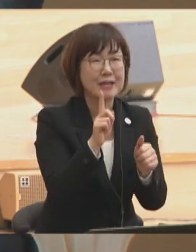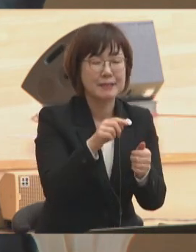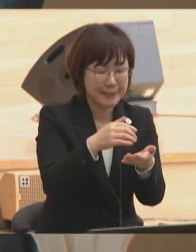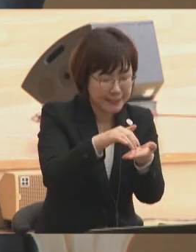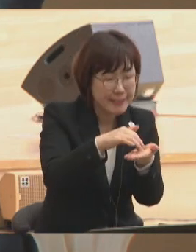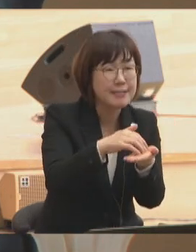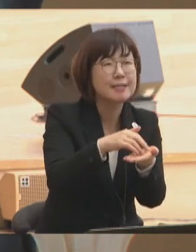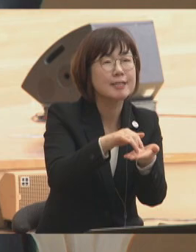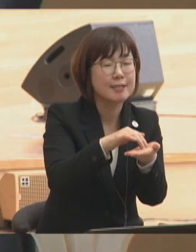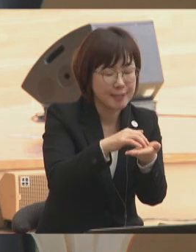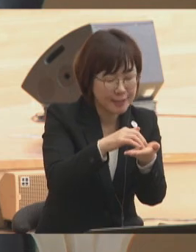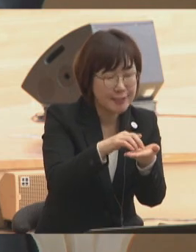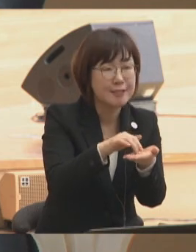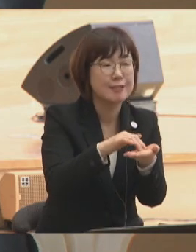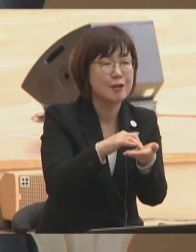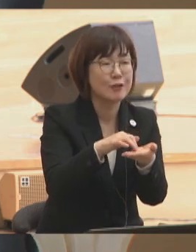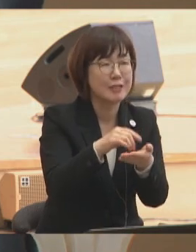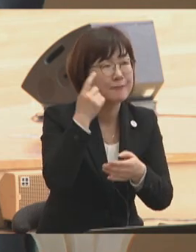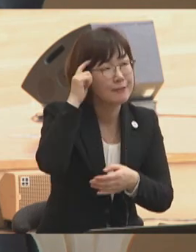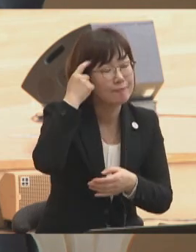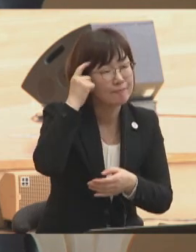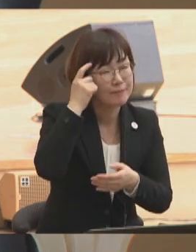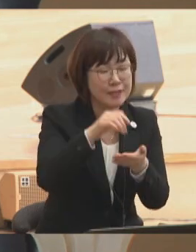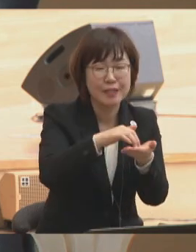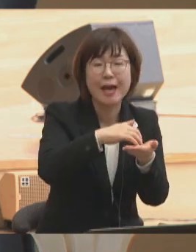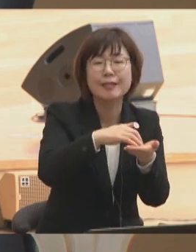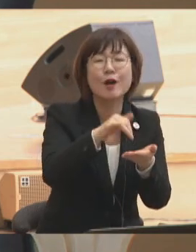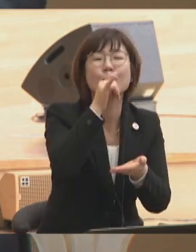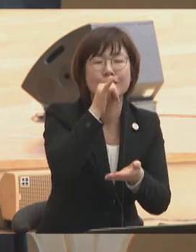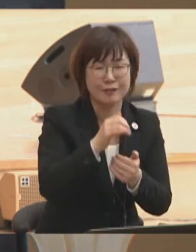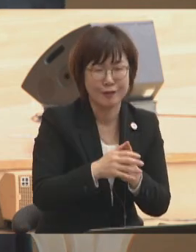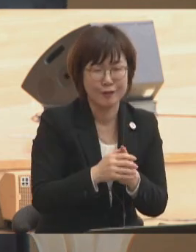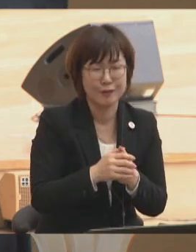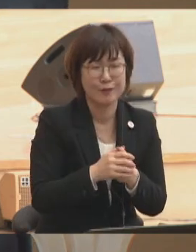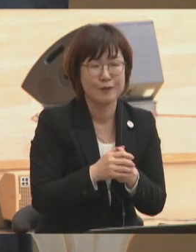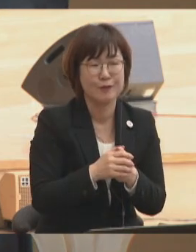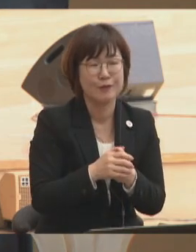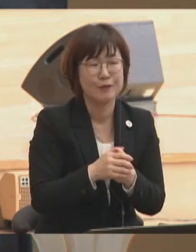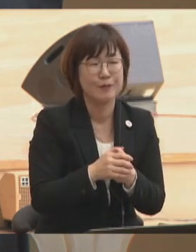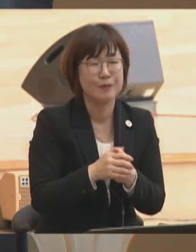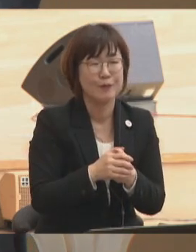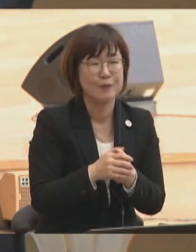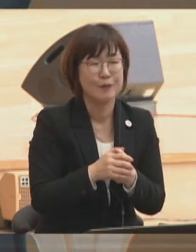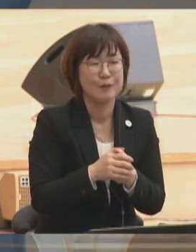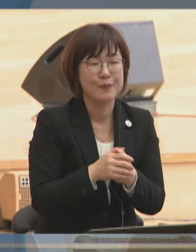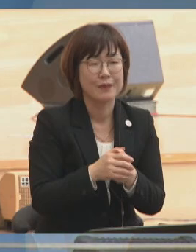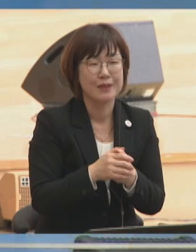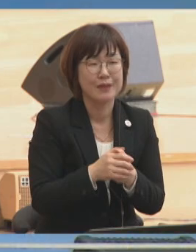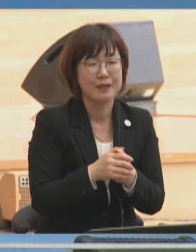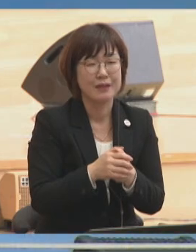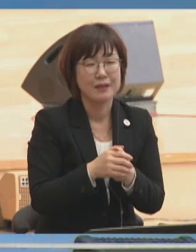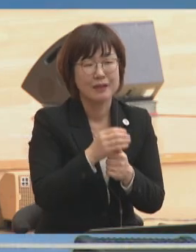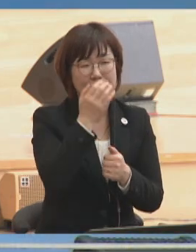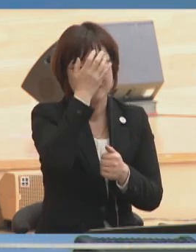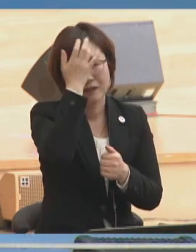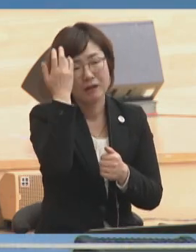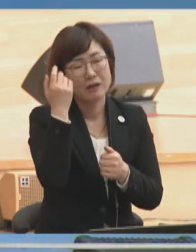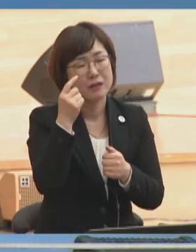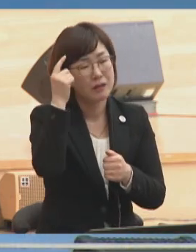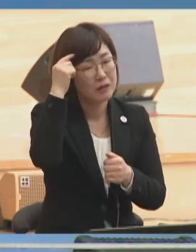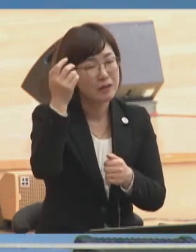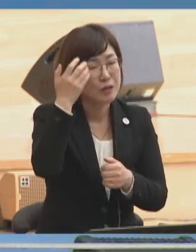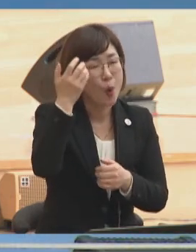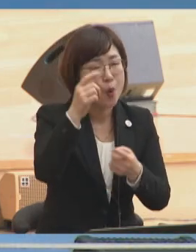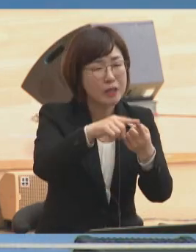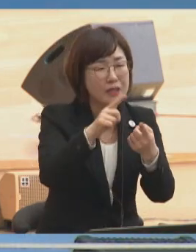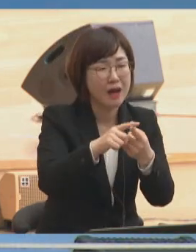꺼내놓고는 계산기 두드리고 수판 두드리면서 앉아서 계산하고 앉아 있었던 거예요. 여러분, 영혼에 대한